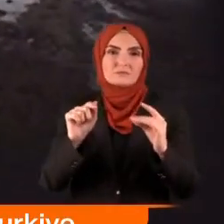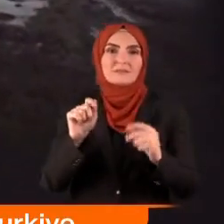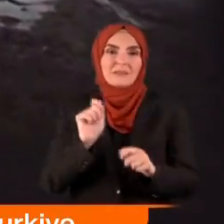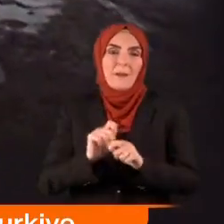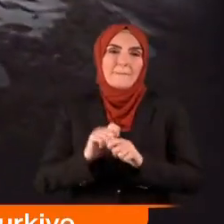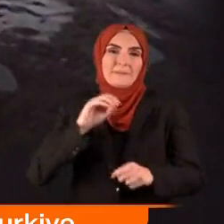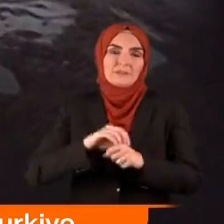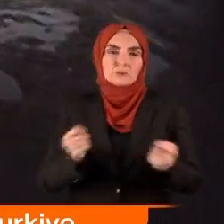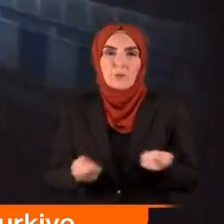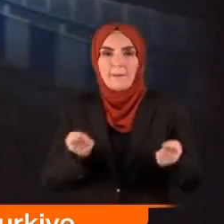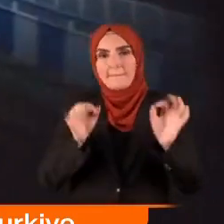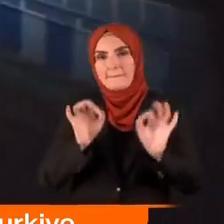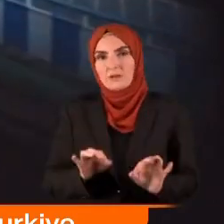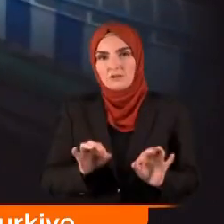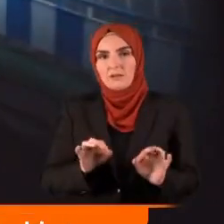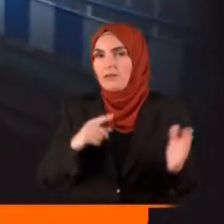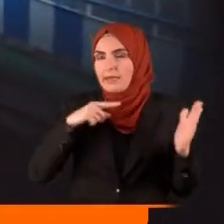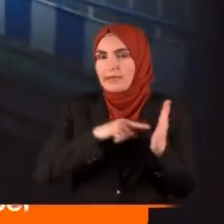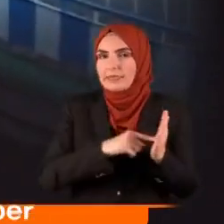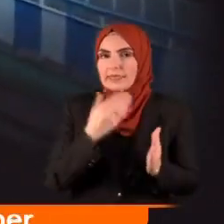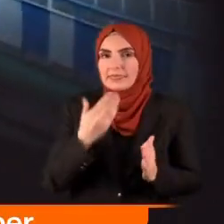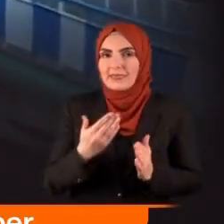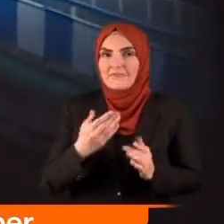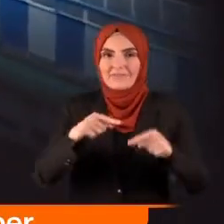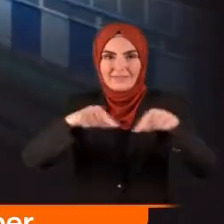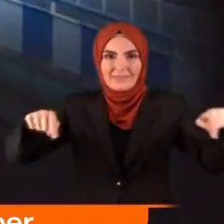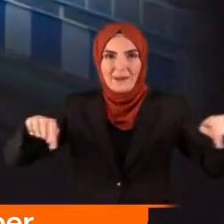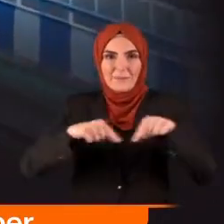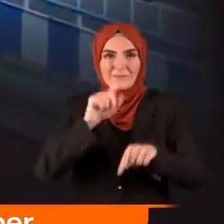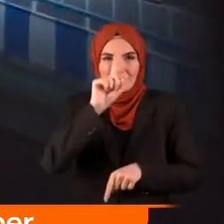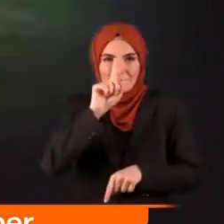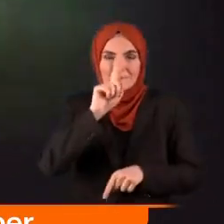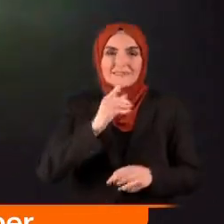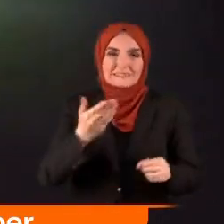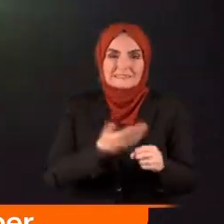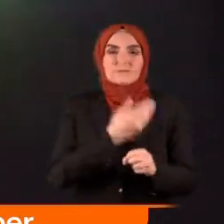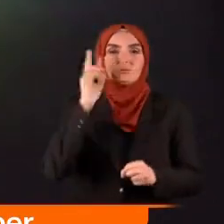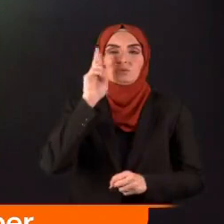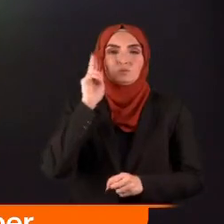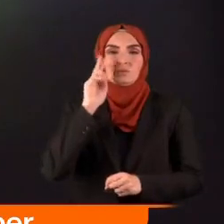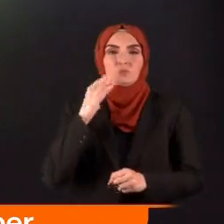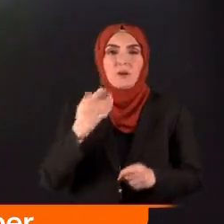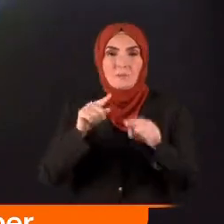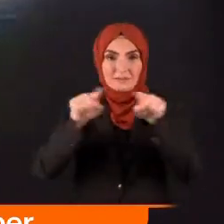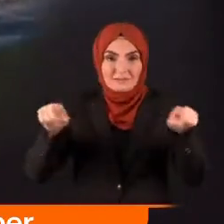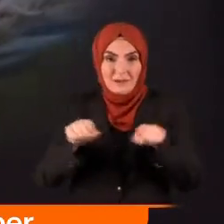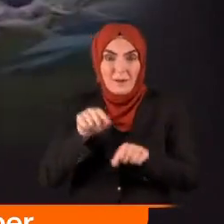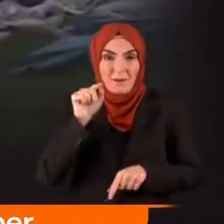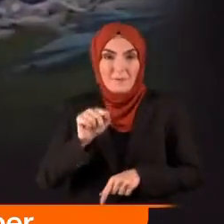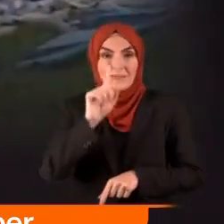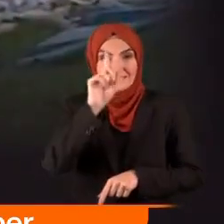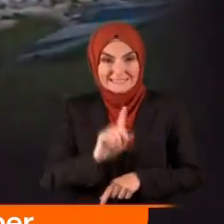da tablalardan sadece birini yıkmaktı ama işler planladıkları gibi gitmedi. İlk tablanın ardından diğerleri